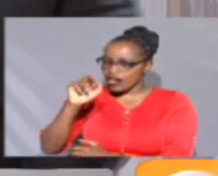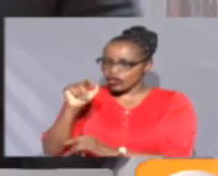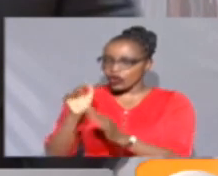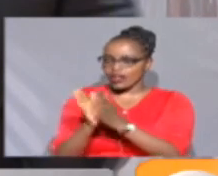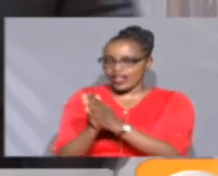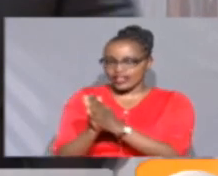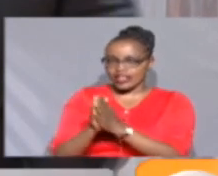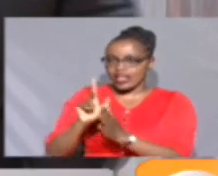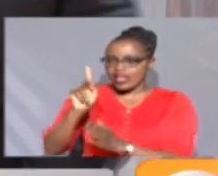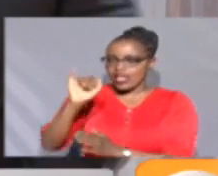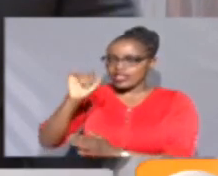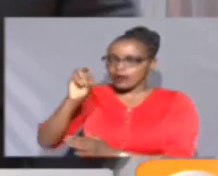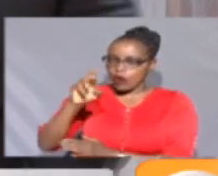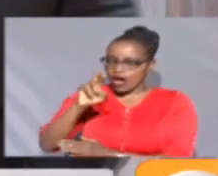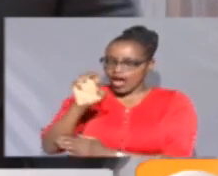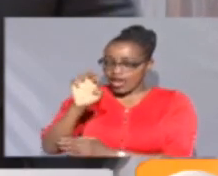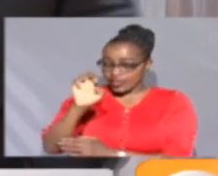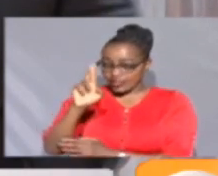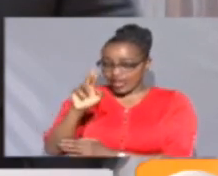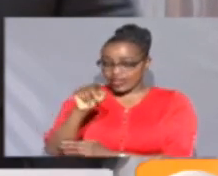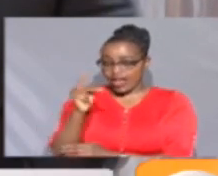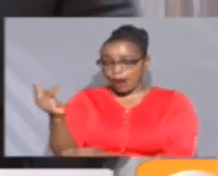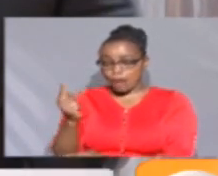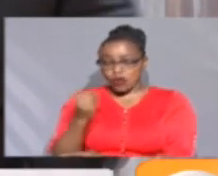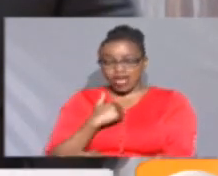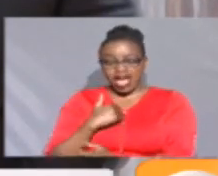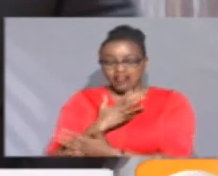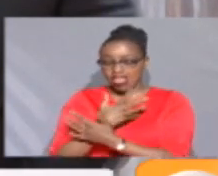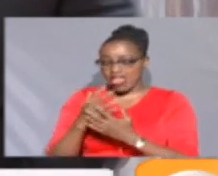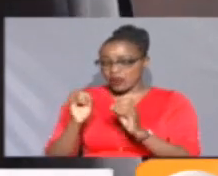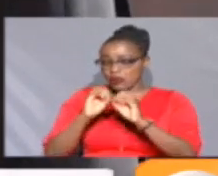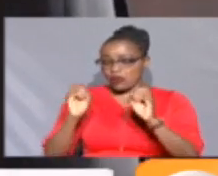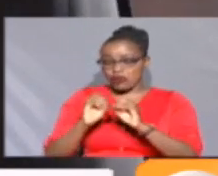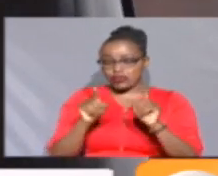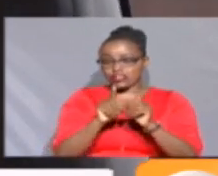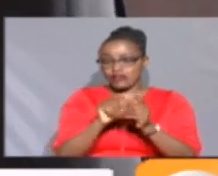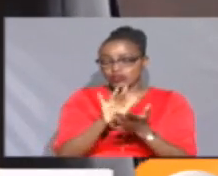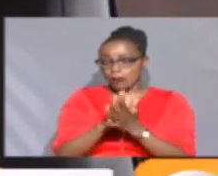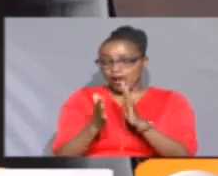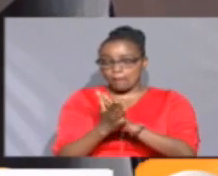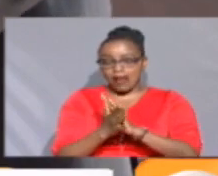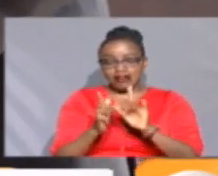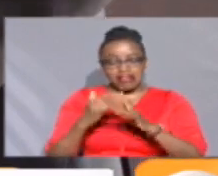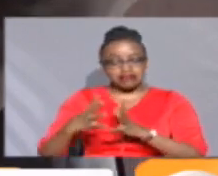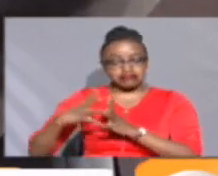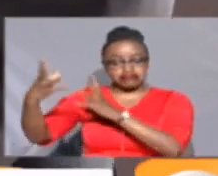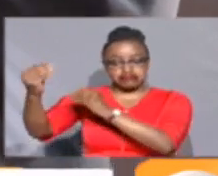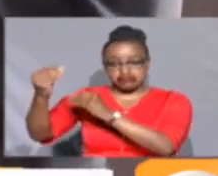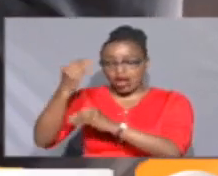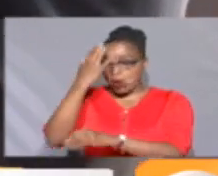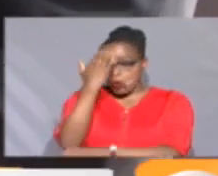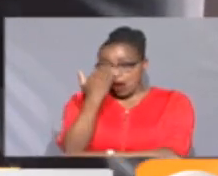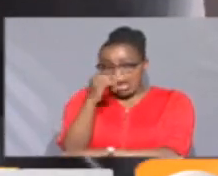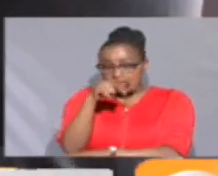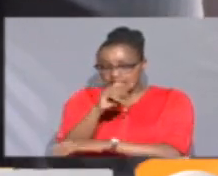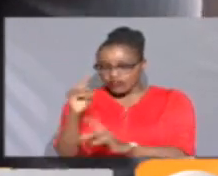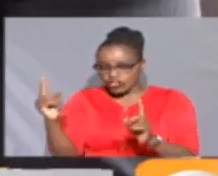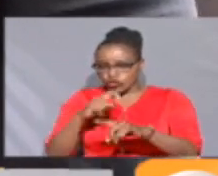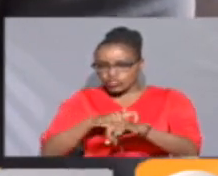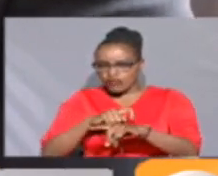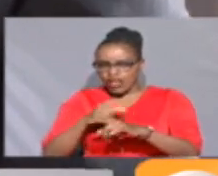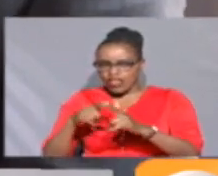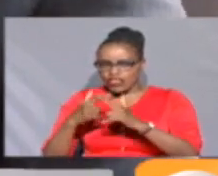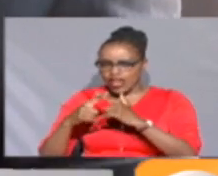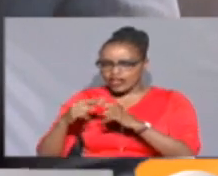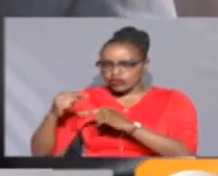Elgeyo Marakwet, Rotich na Thugge hawana la ziada ila kufungasha virago, japo kwa muda, huku wakitoana kijasho na upande